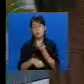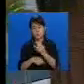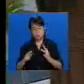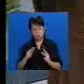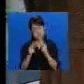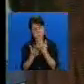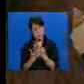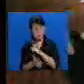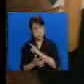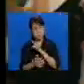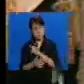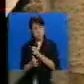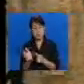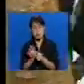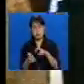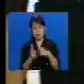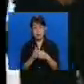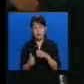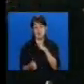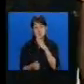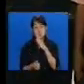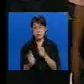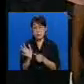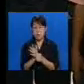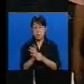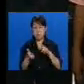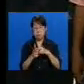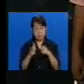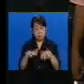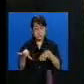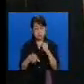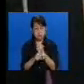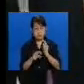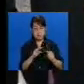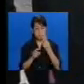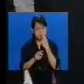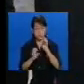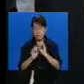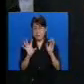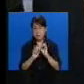ญหาให้โดยตั้งเงื่อนไขว่าหากไม่ดำเนินการอย่างเป็นรูปธรรมในวันที่20มิถุน